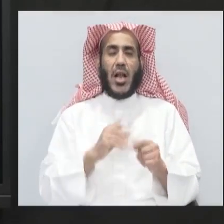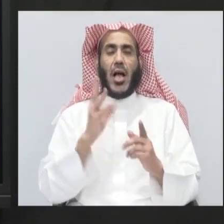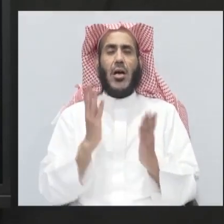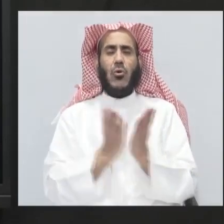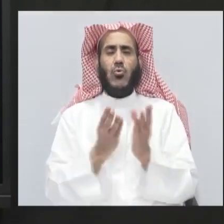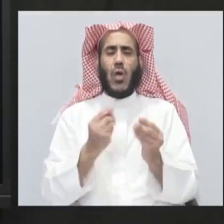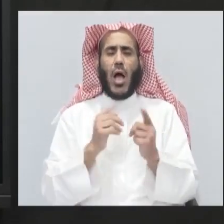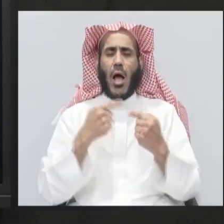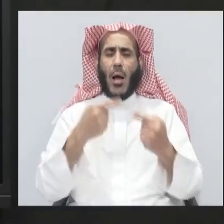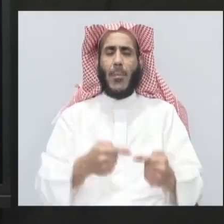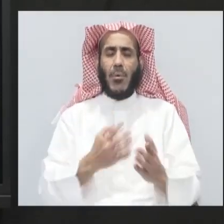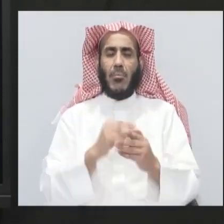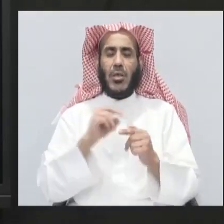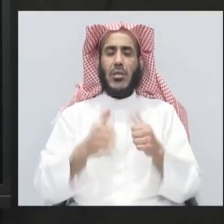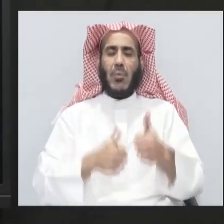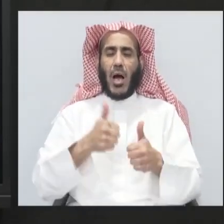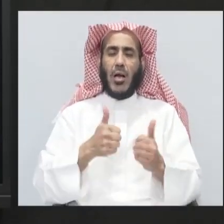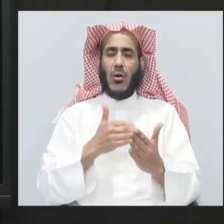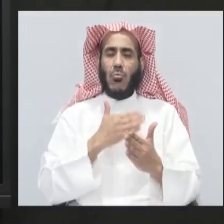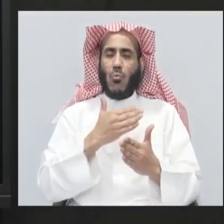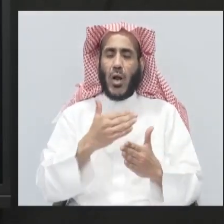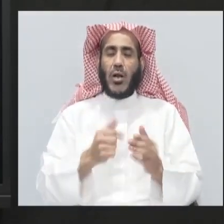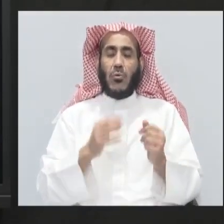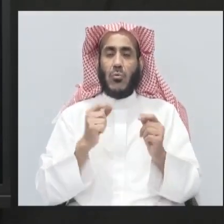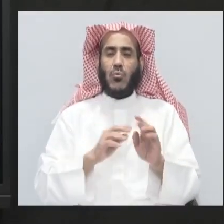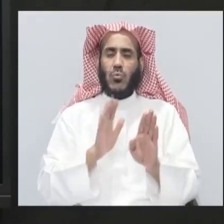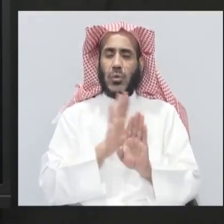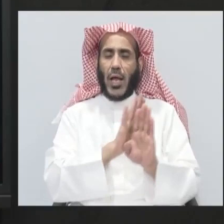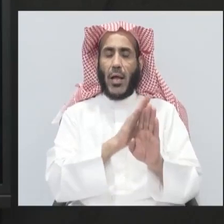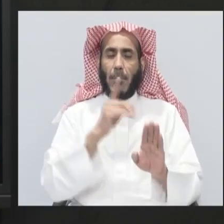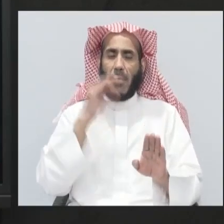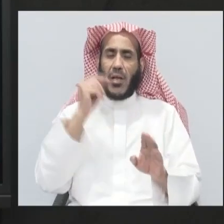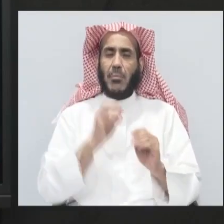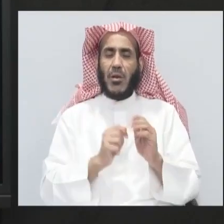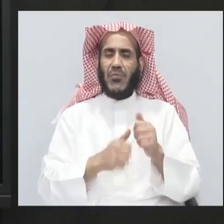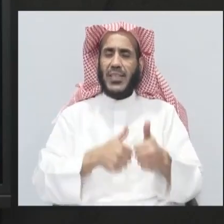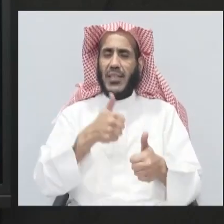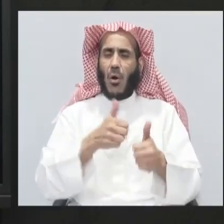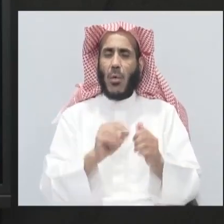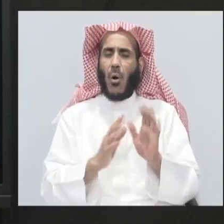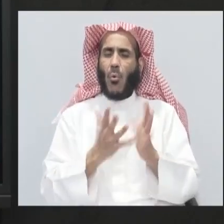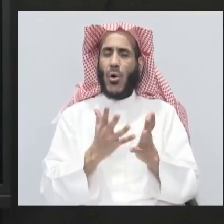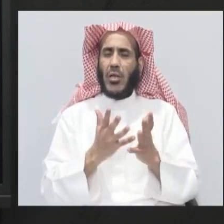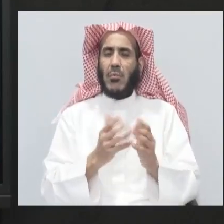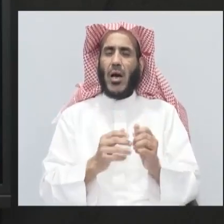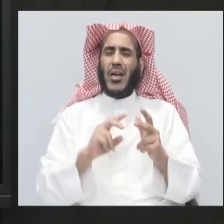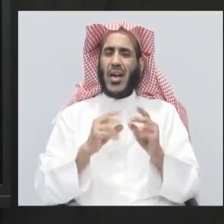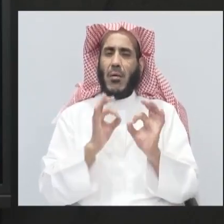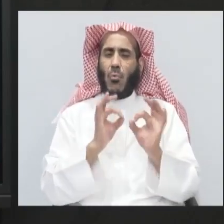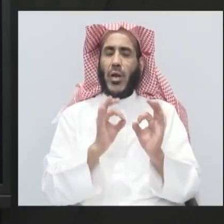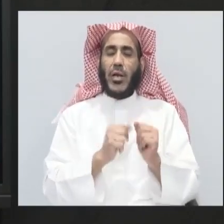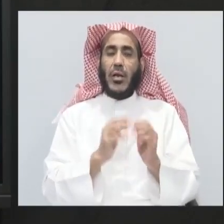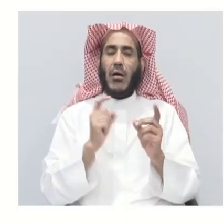حل للاختبار المقنن وندعم مفاهيمنا للباب الرابع بحل التقويم او الاختبار المقنن لنقرا